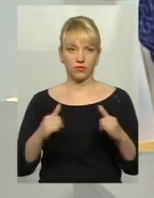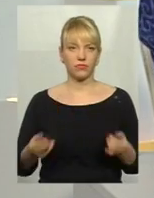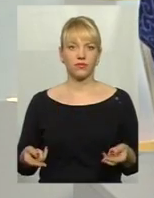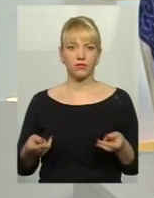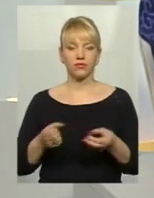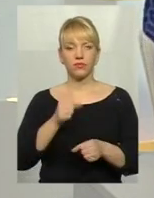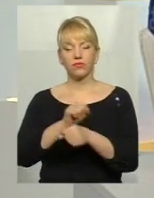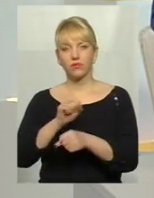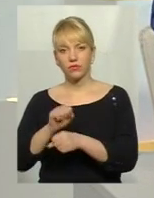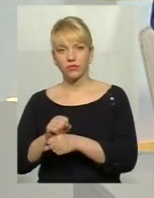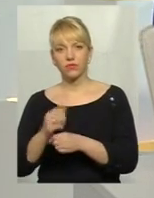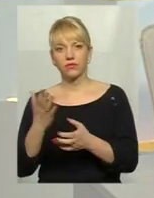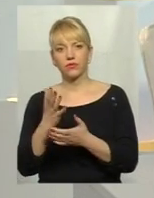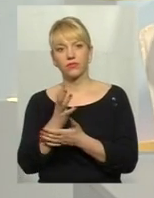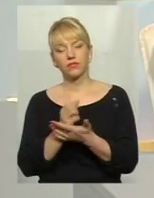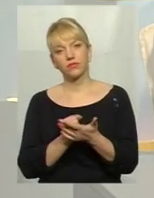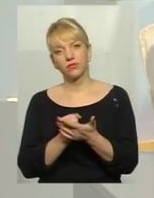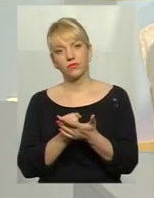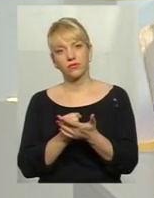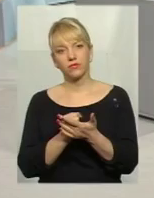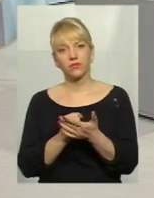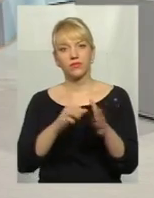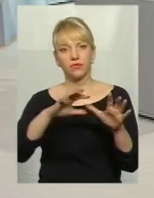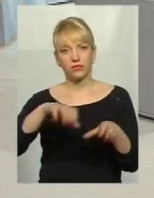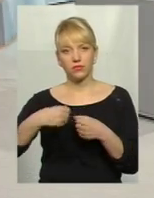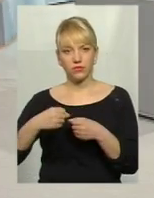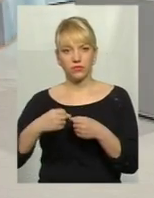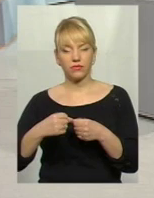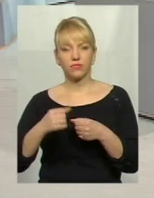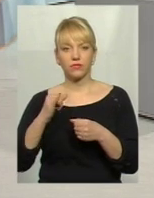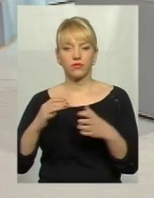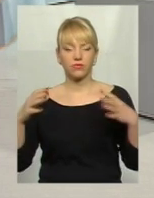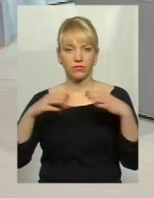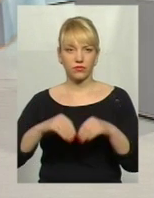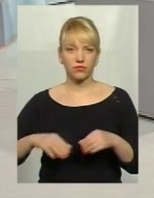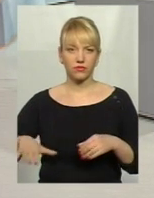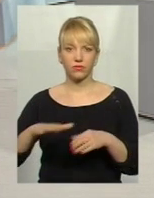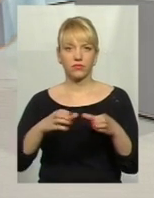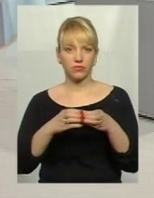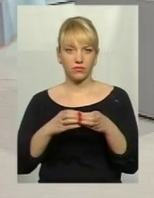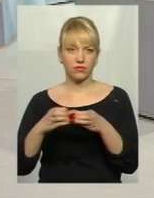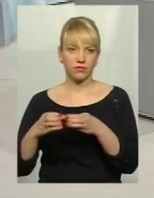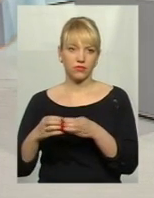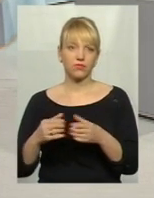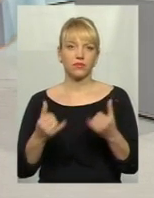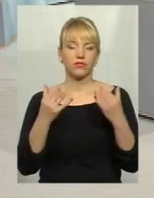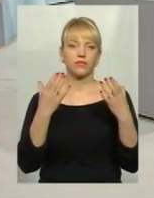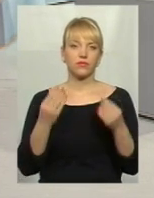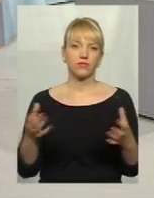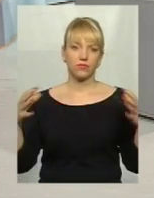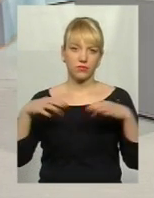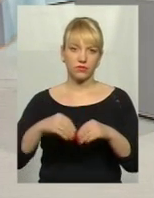зупиняє? І який ресурс забирає в об'єднаних тергромад? На сьогоднішній день об'єднані територіальні